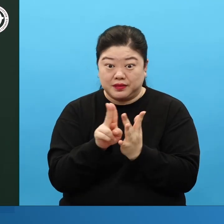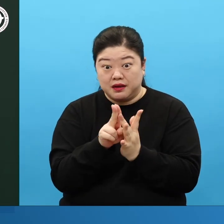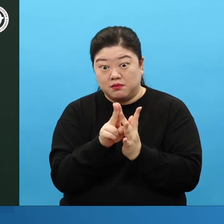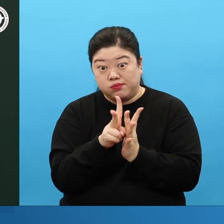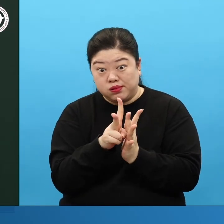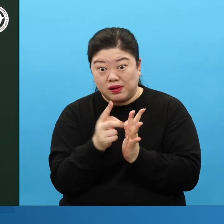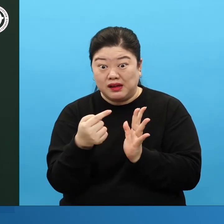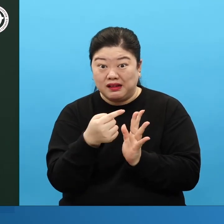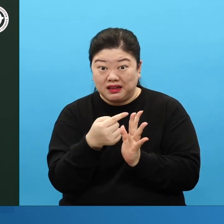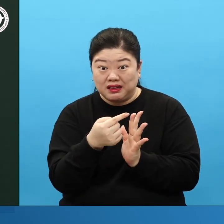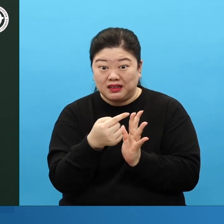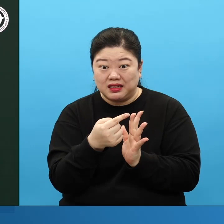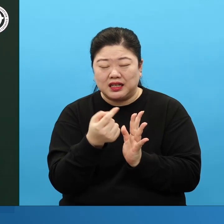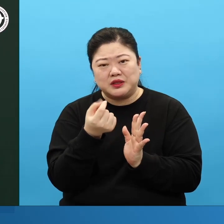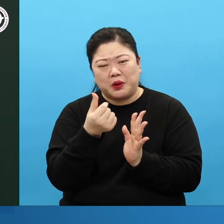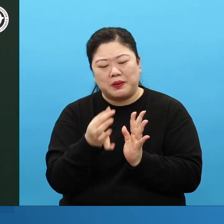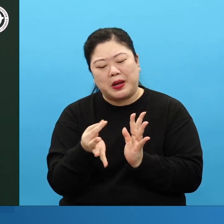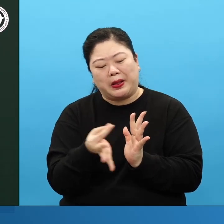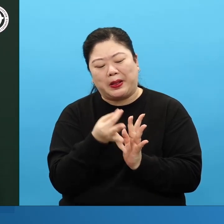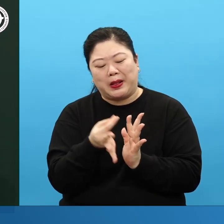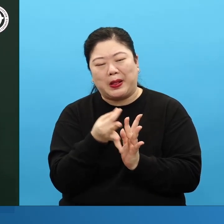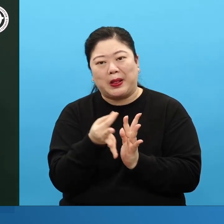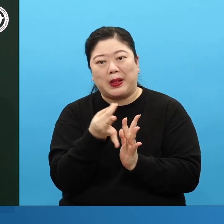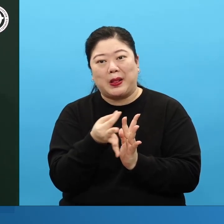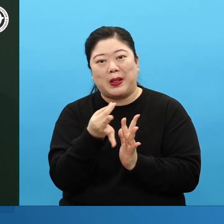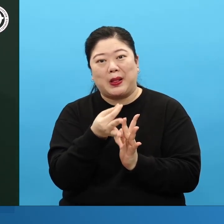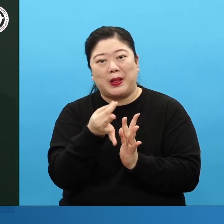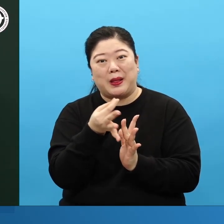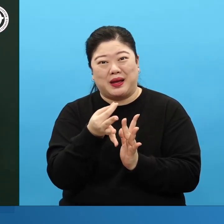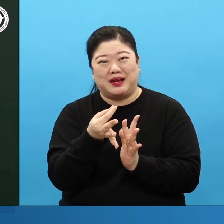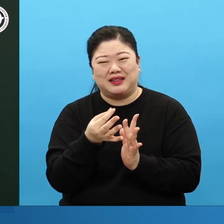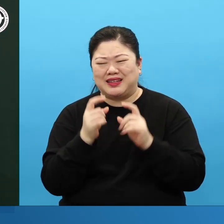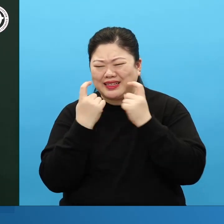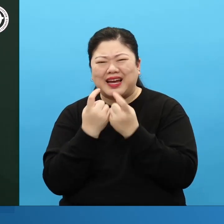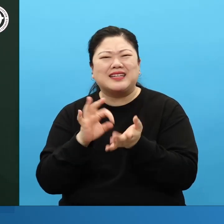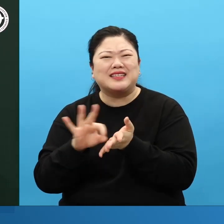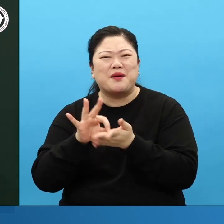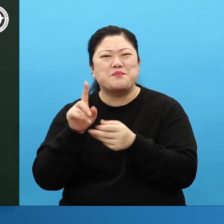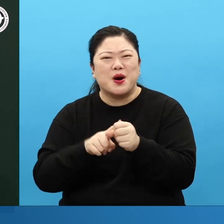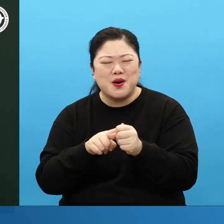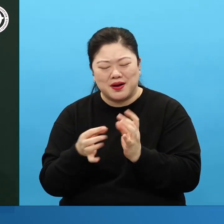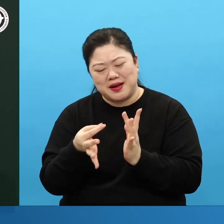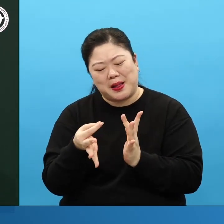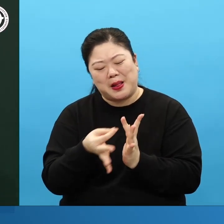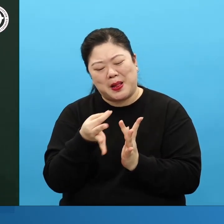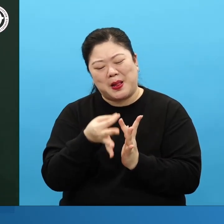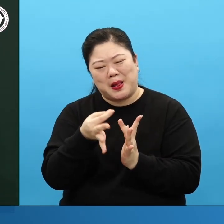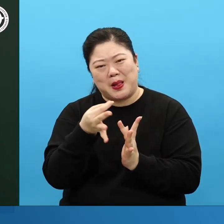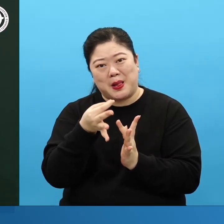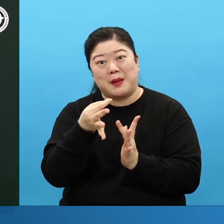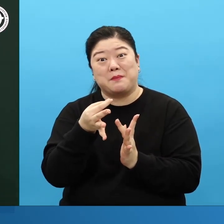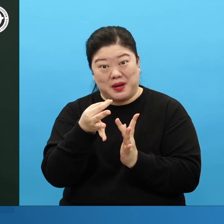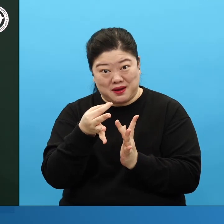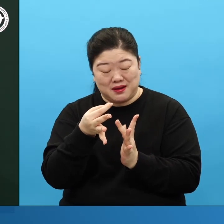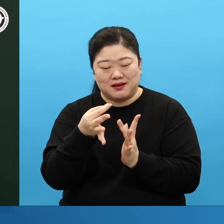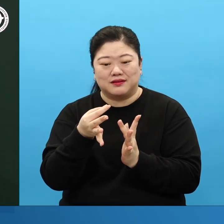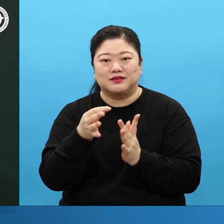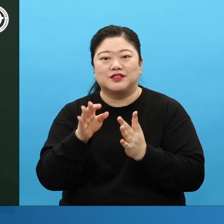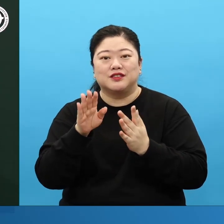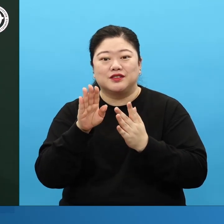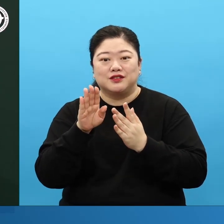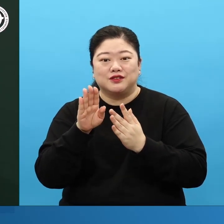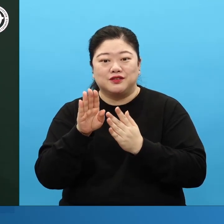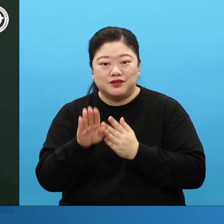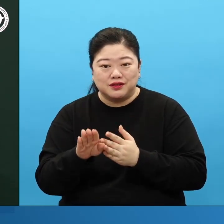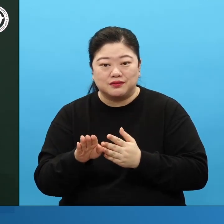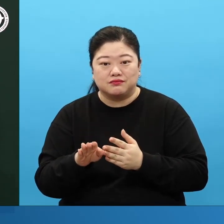그냥 이렇게 수리를 한 거죠. Entonces pedía a la esposa que los lavara y que cosiera lo pequeño que se había 그래 roto. 내가 회사 갖다 놓은 거예요. Y los volvía a llevar a la empresa. 그